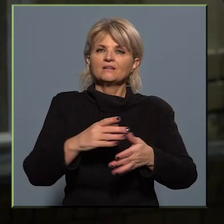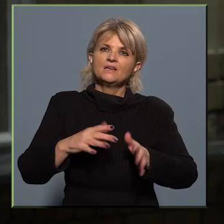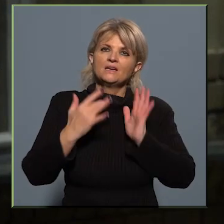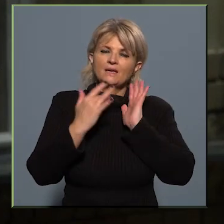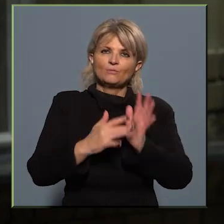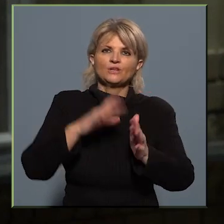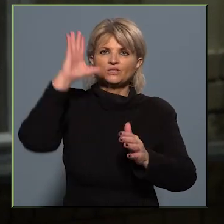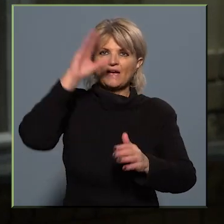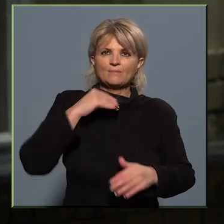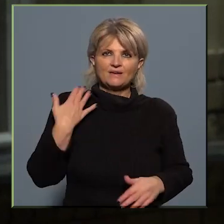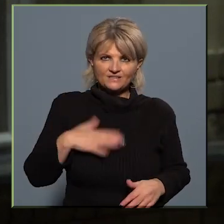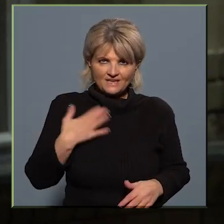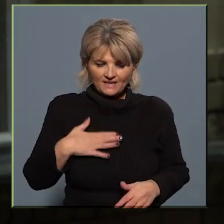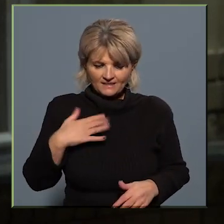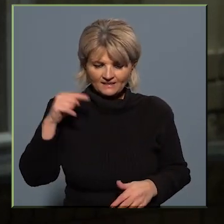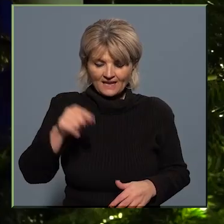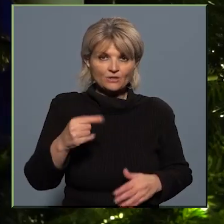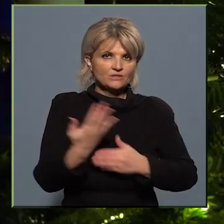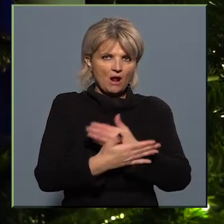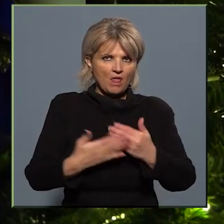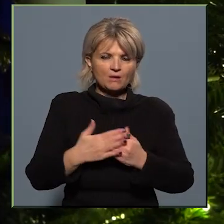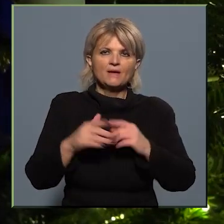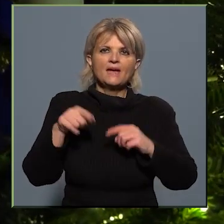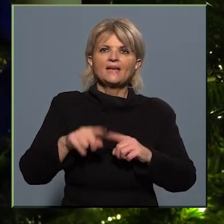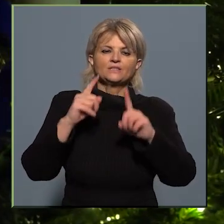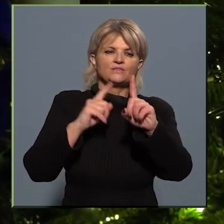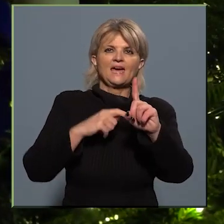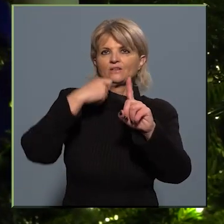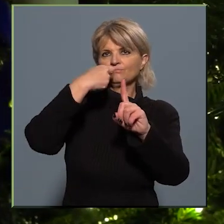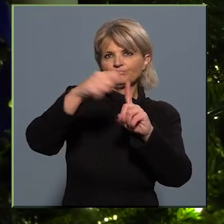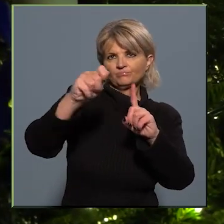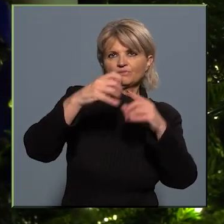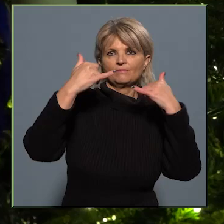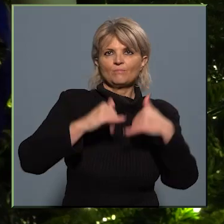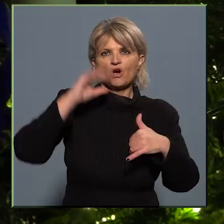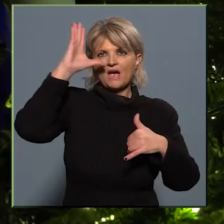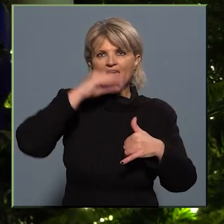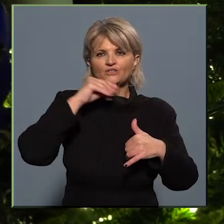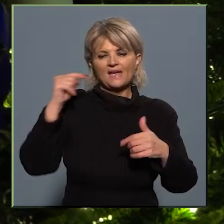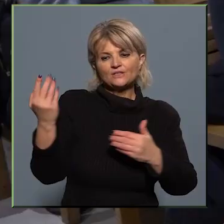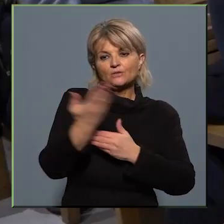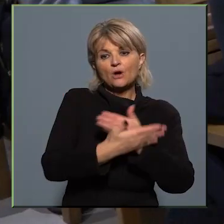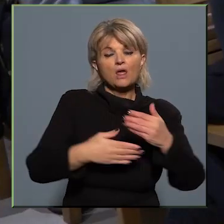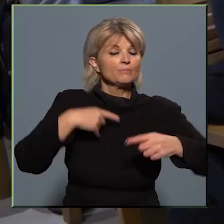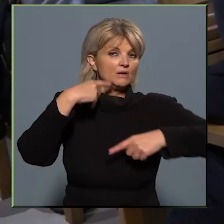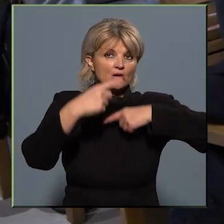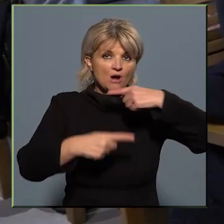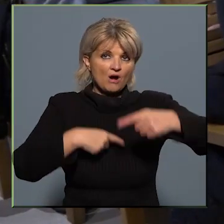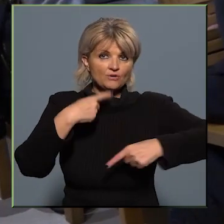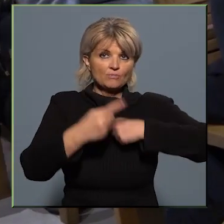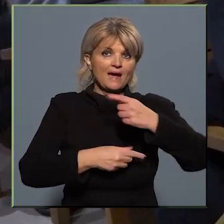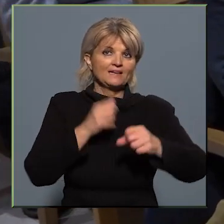az alapja, és ez a gyertya fog most felgyulladni ma este. Az alapja annak, hogy a hagyomány az megtart minket,